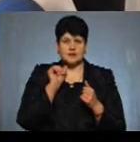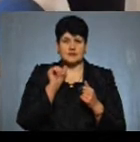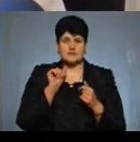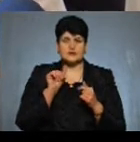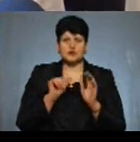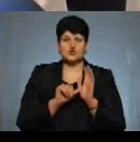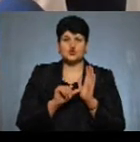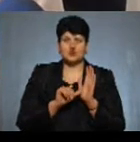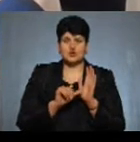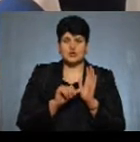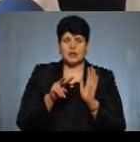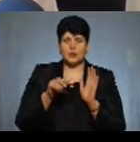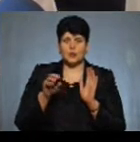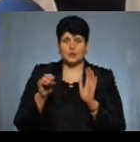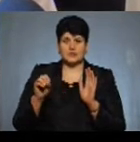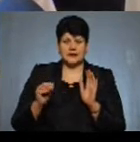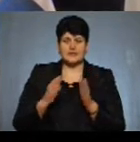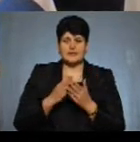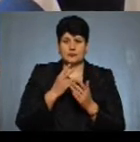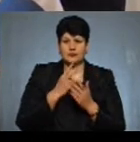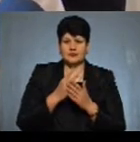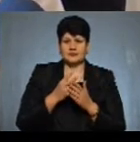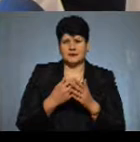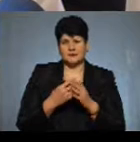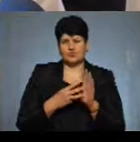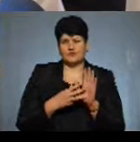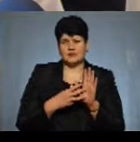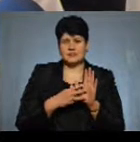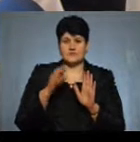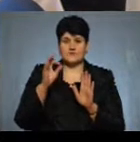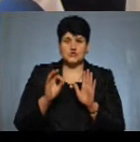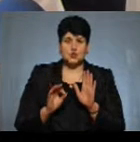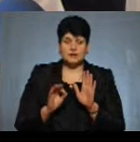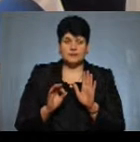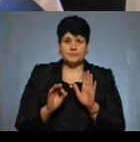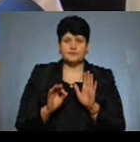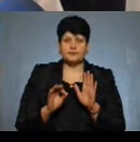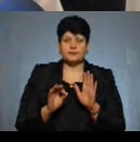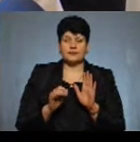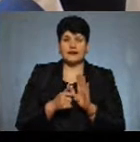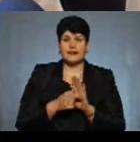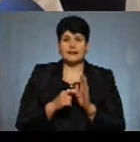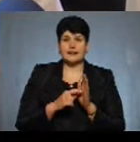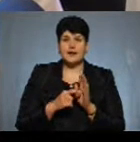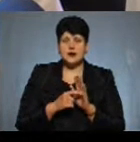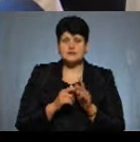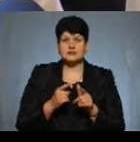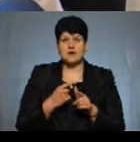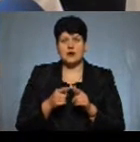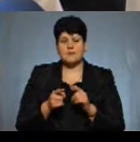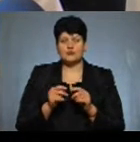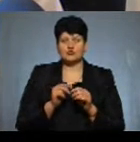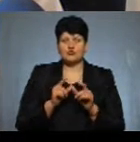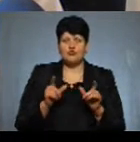наш станом на 6 лютого, ми маємо показник біля 8%. Класи або школи,